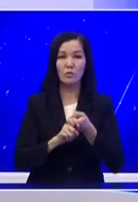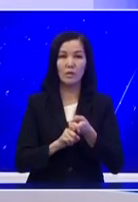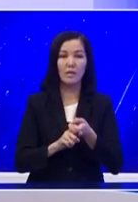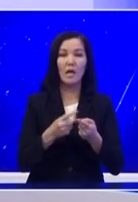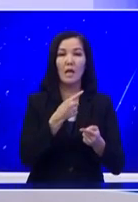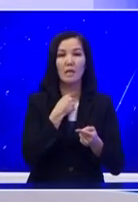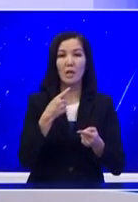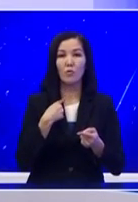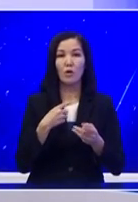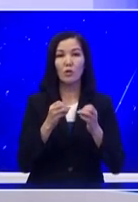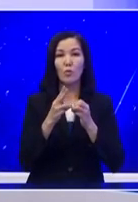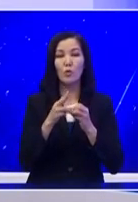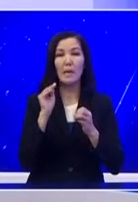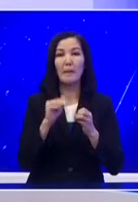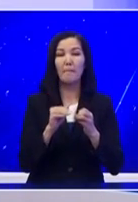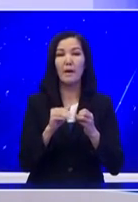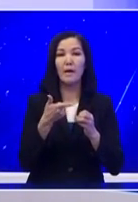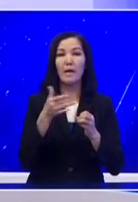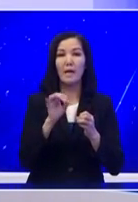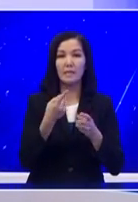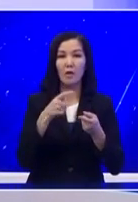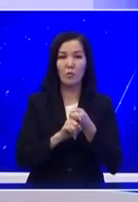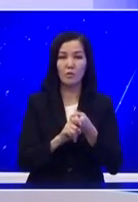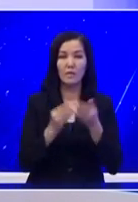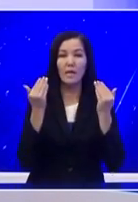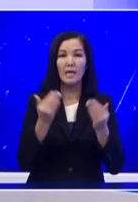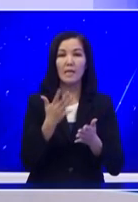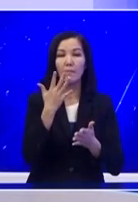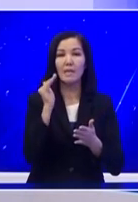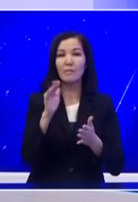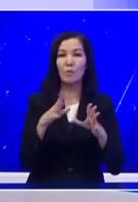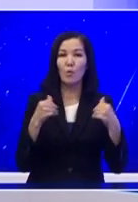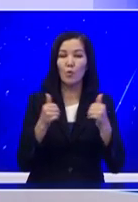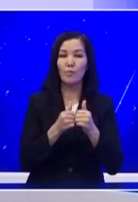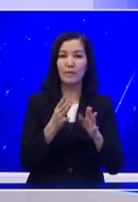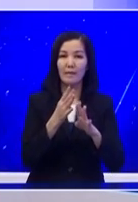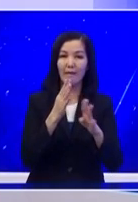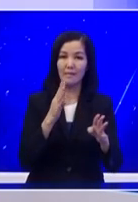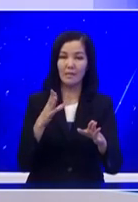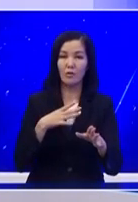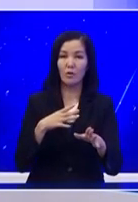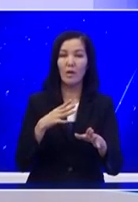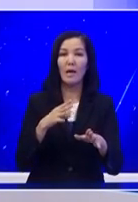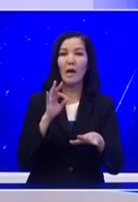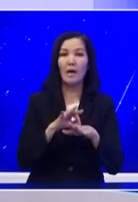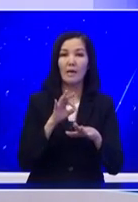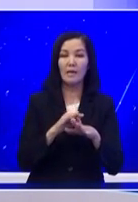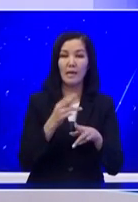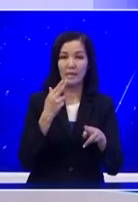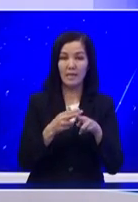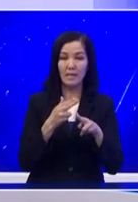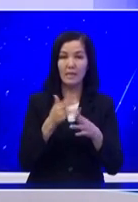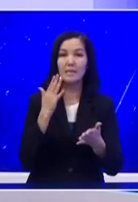Талдықорғанда 12 мыңнан аса абонент табиғи газға қосылып алған. Енді тағы 5 мың отбасы кезекте тұр. Пандемия бұл іске аздап